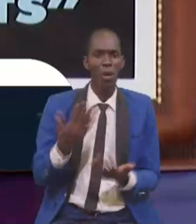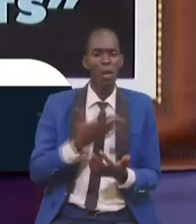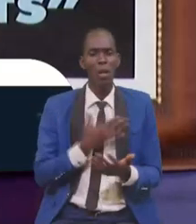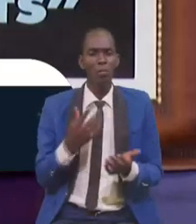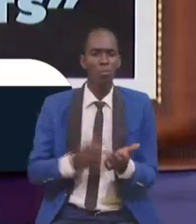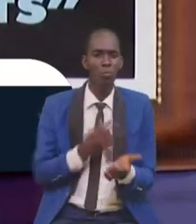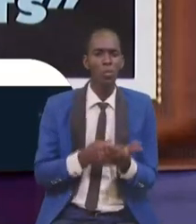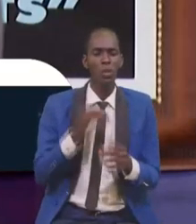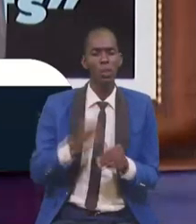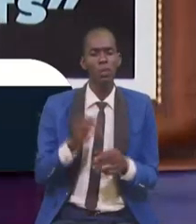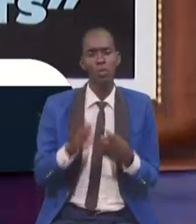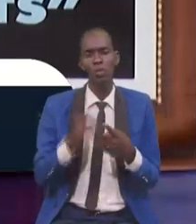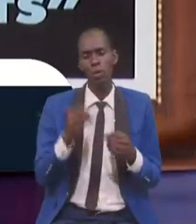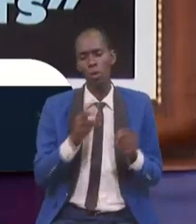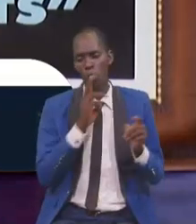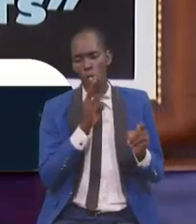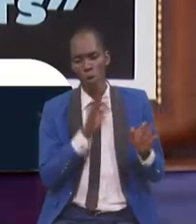l'eau.